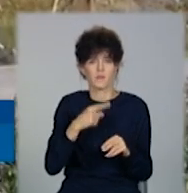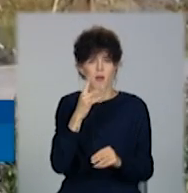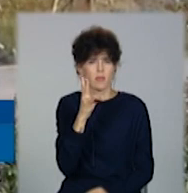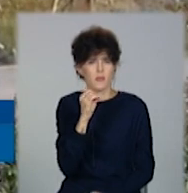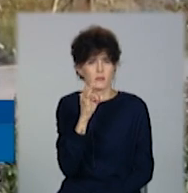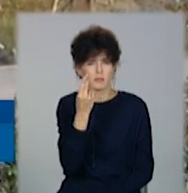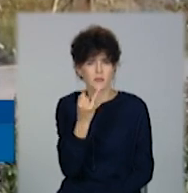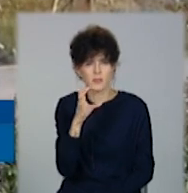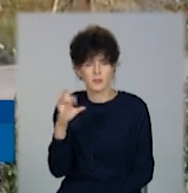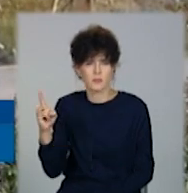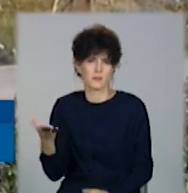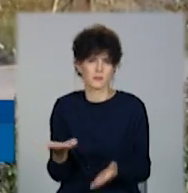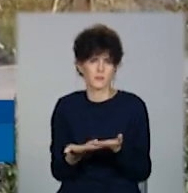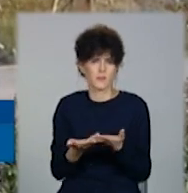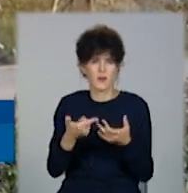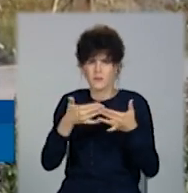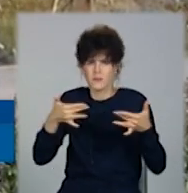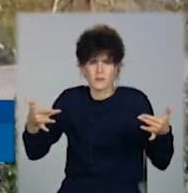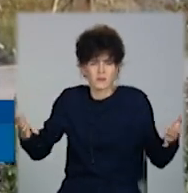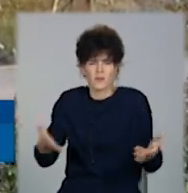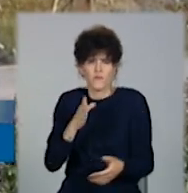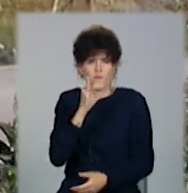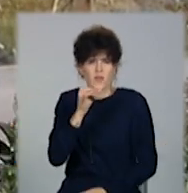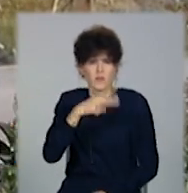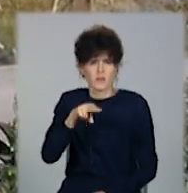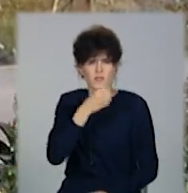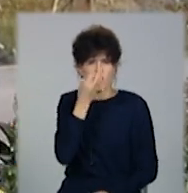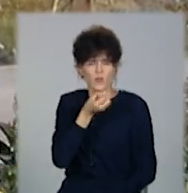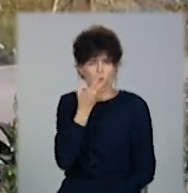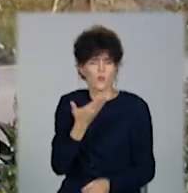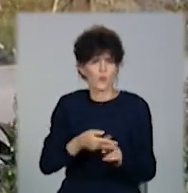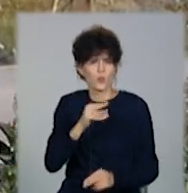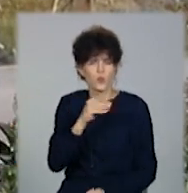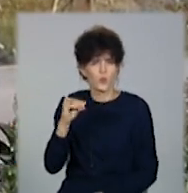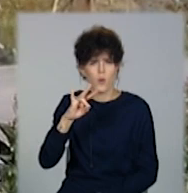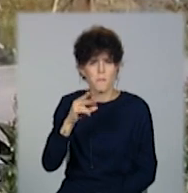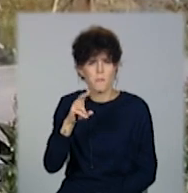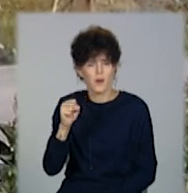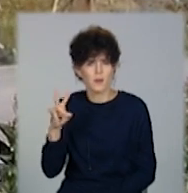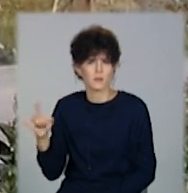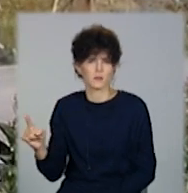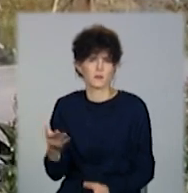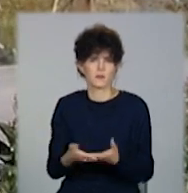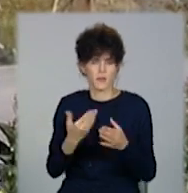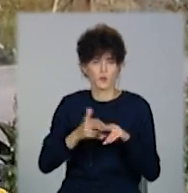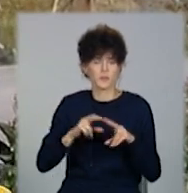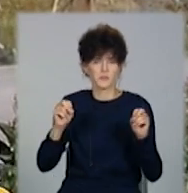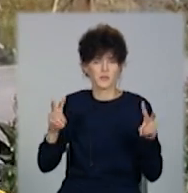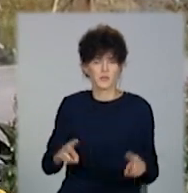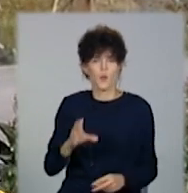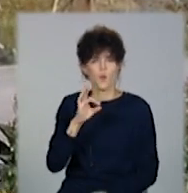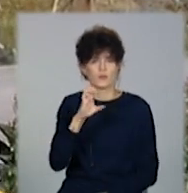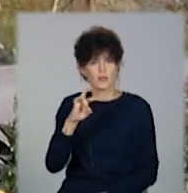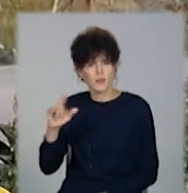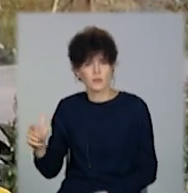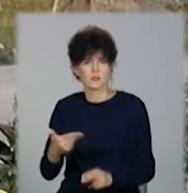нарциси, гіацинти, дещо пізніше тюльпани. Крім того, найкраща пора для посадки і плодових,